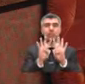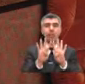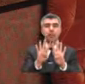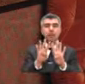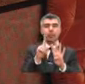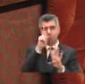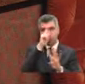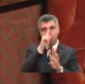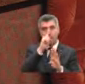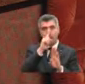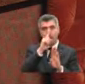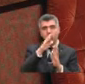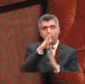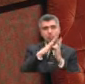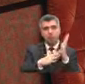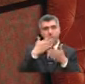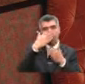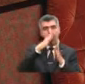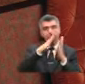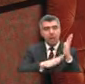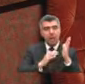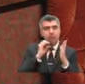ديك الميزانية ديال 200 مليون درهم